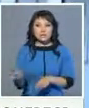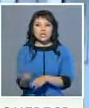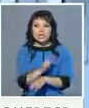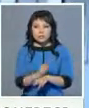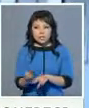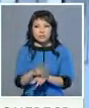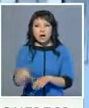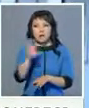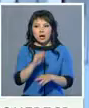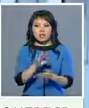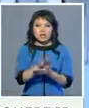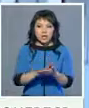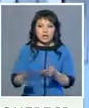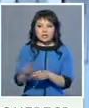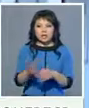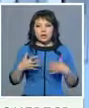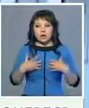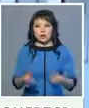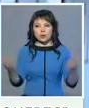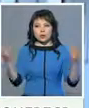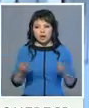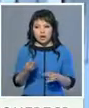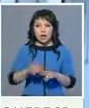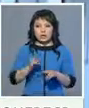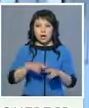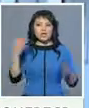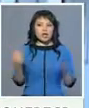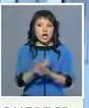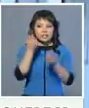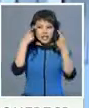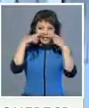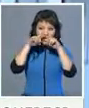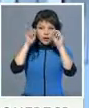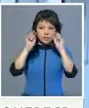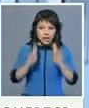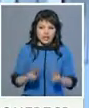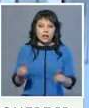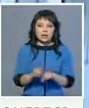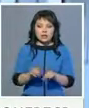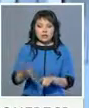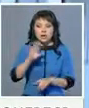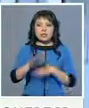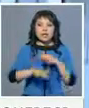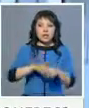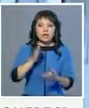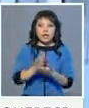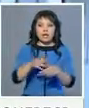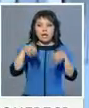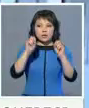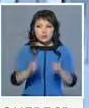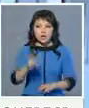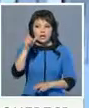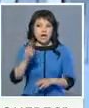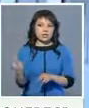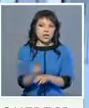қарай оның жаңағы асқынуына жол бермеу. Сол үшін жаңа технологияларды осы келген мамандар, бұл тек қана